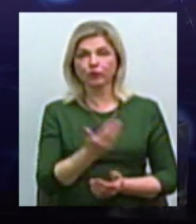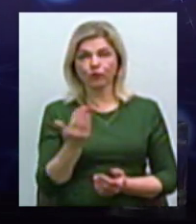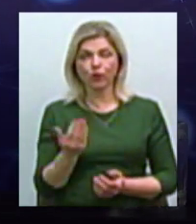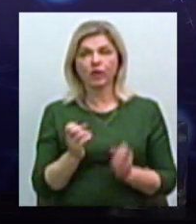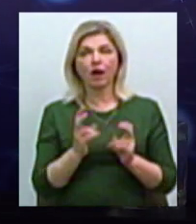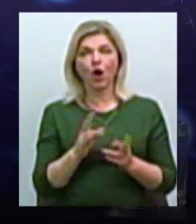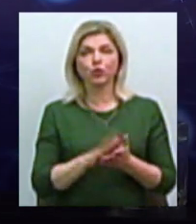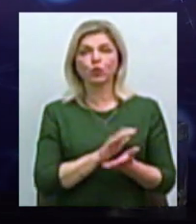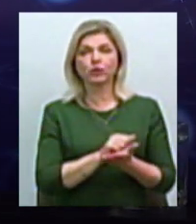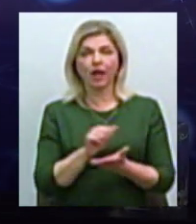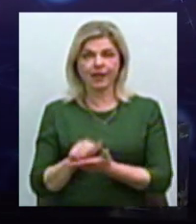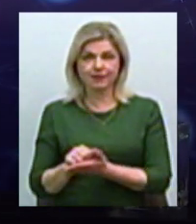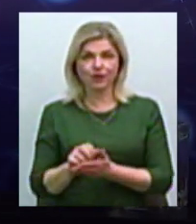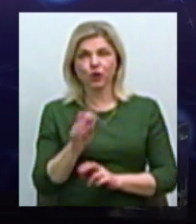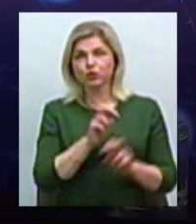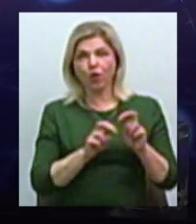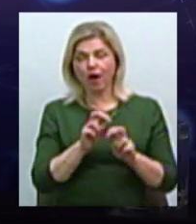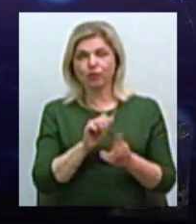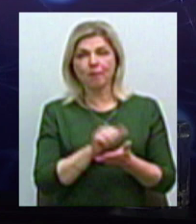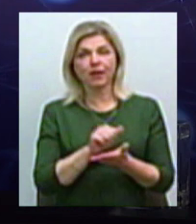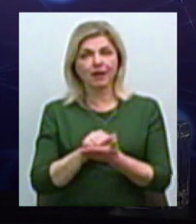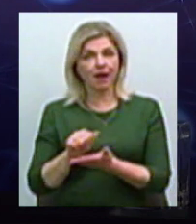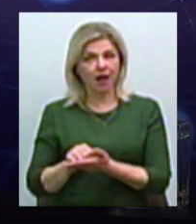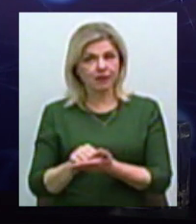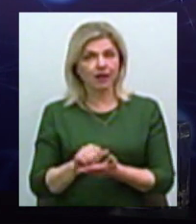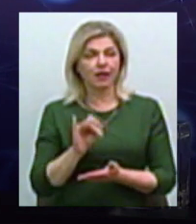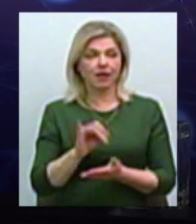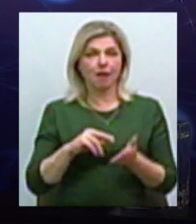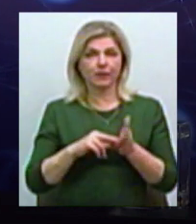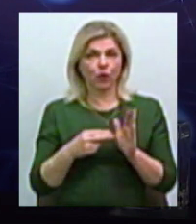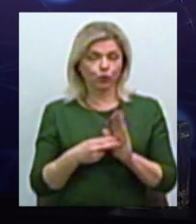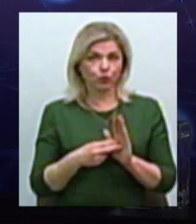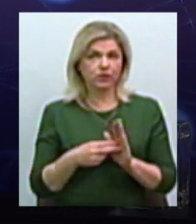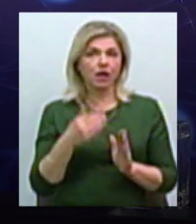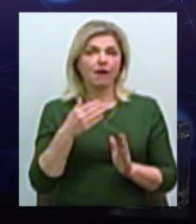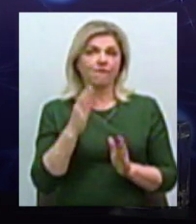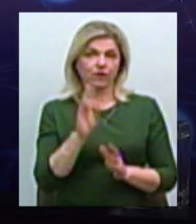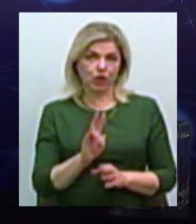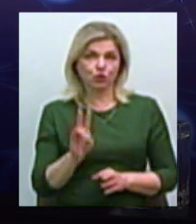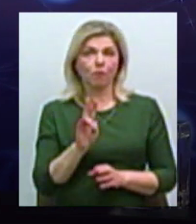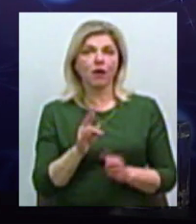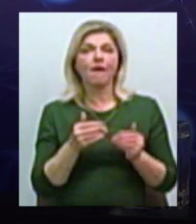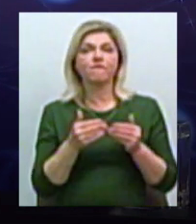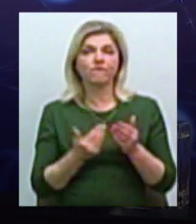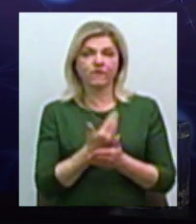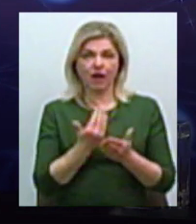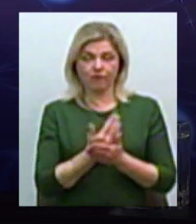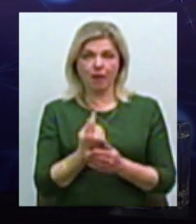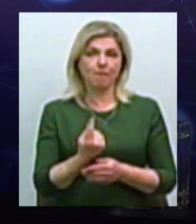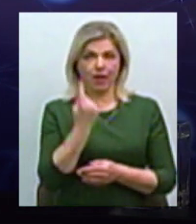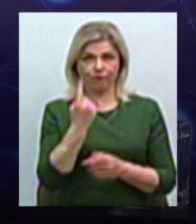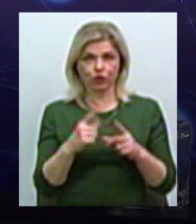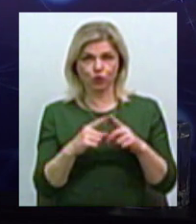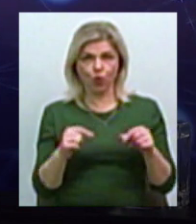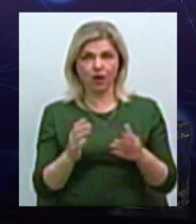журналісти, шукають матеріал, і у нас планується у листопаді випуск першої шкільної газети